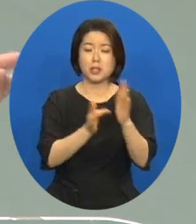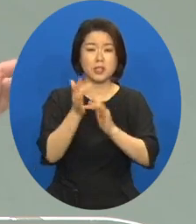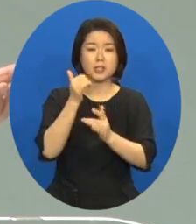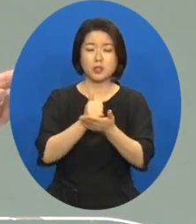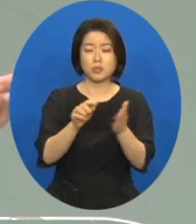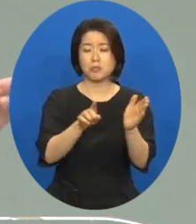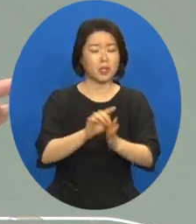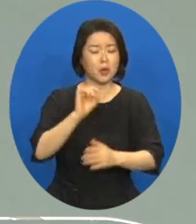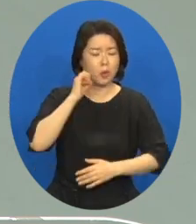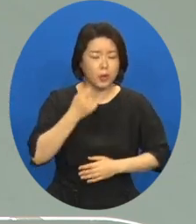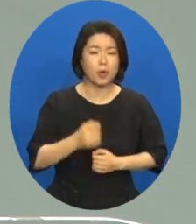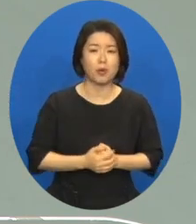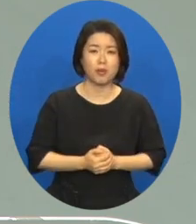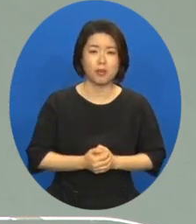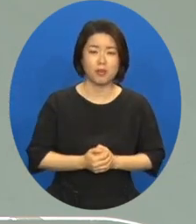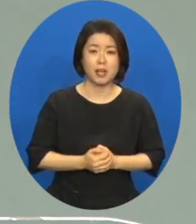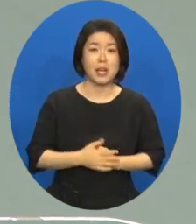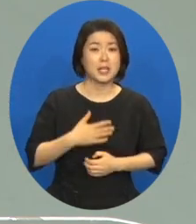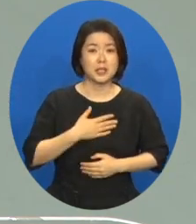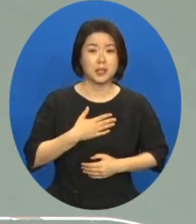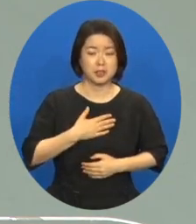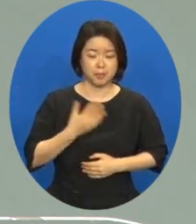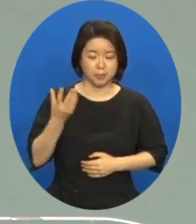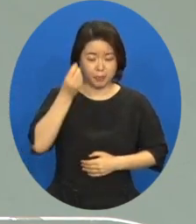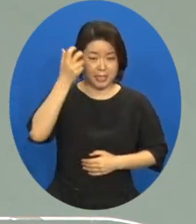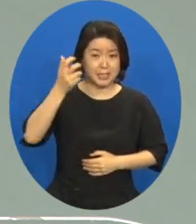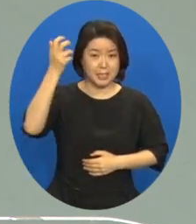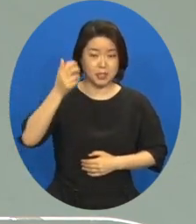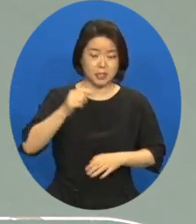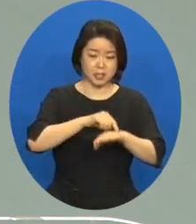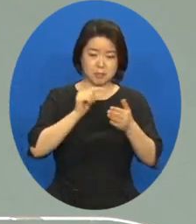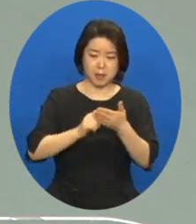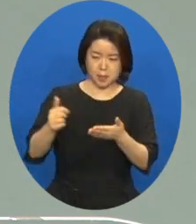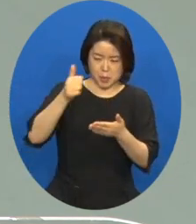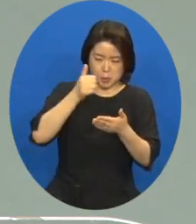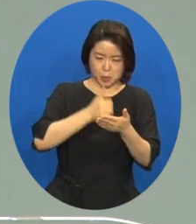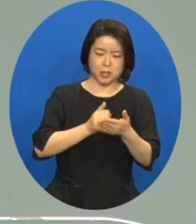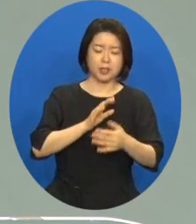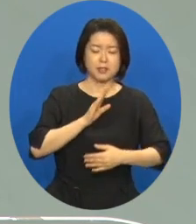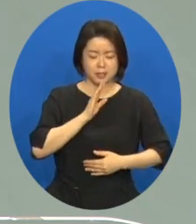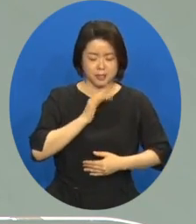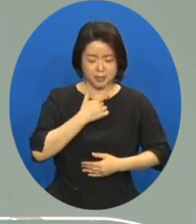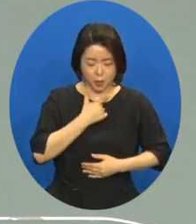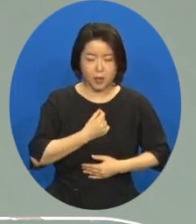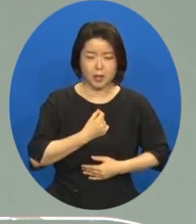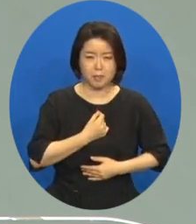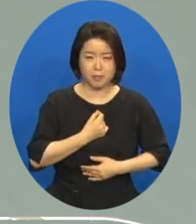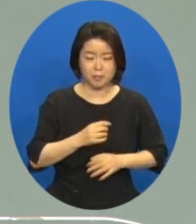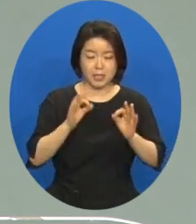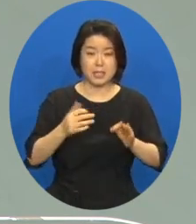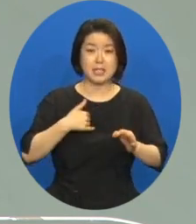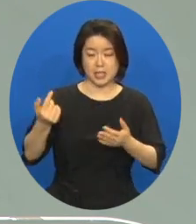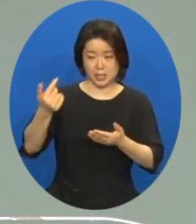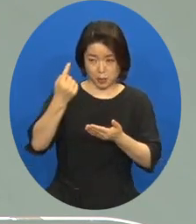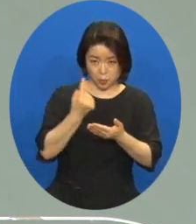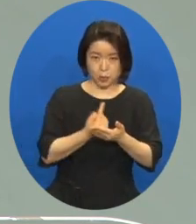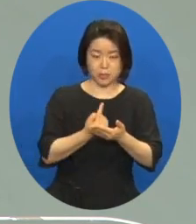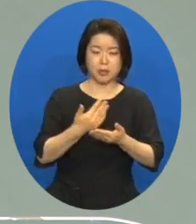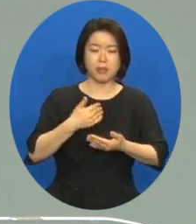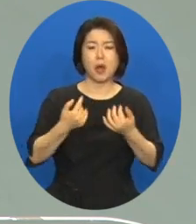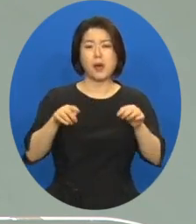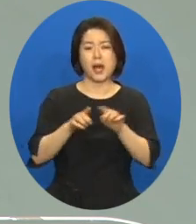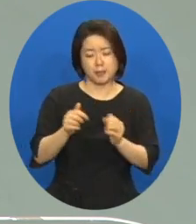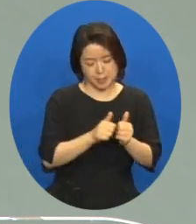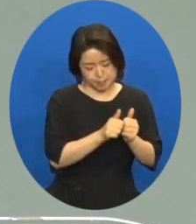수가 없네요. 저는 이제 성령님 마음에 오시기를 정말 원합니다. 이제 제 안에 오셔서 저와 함께